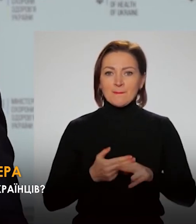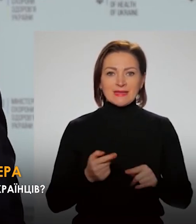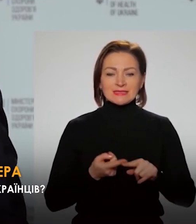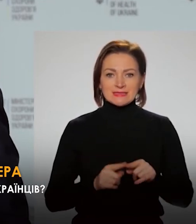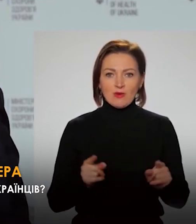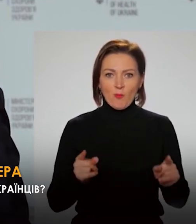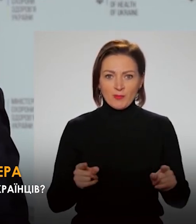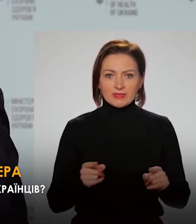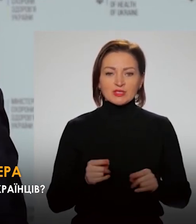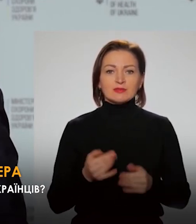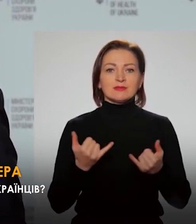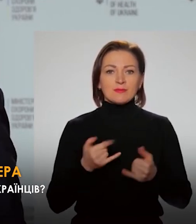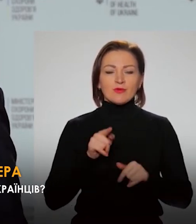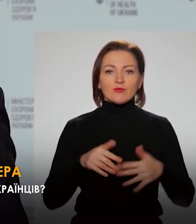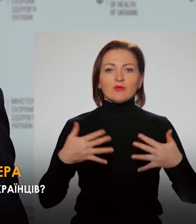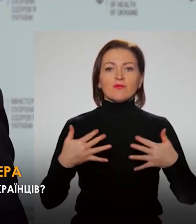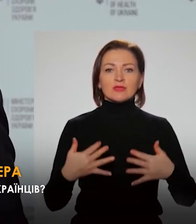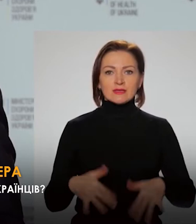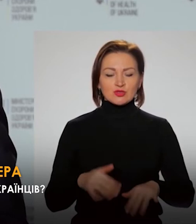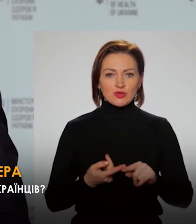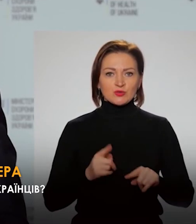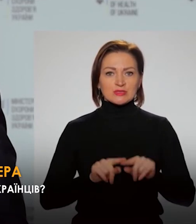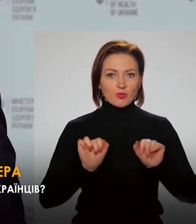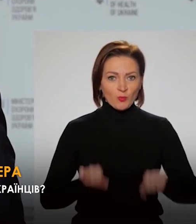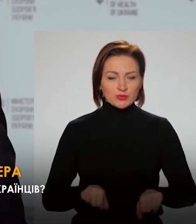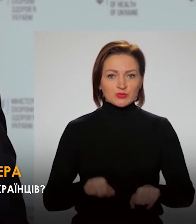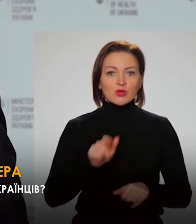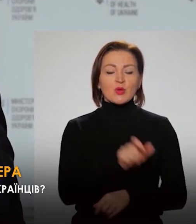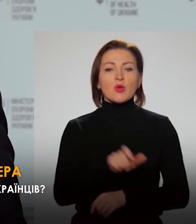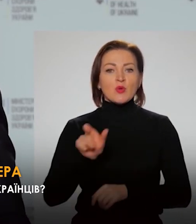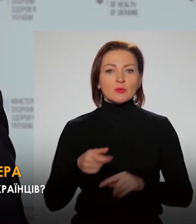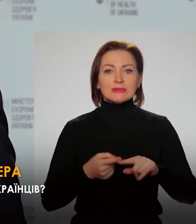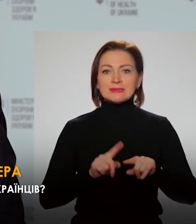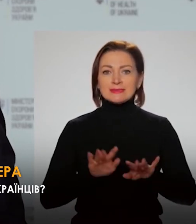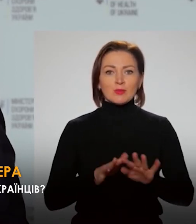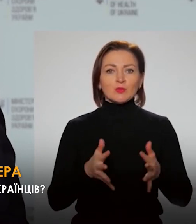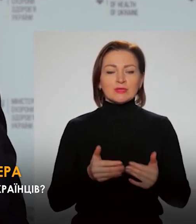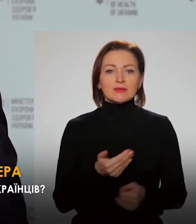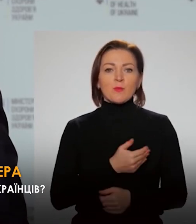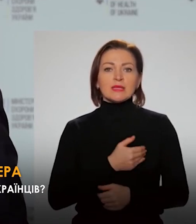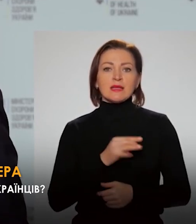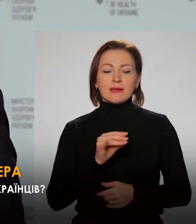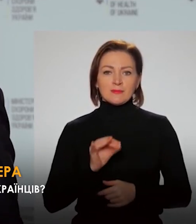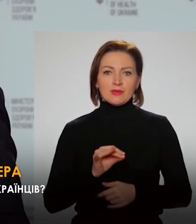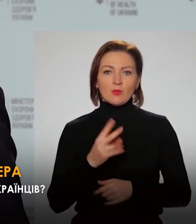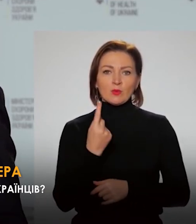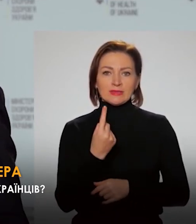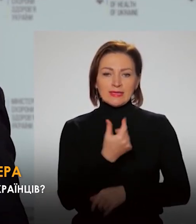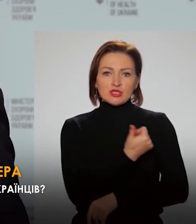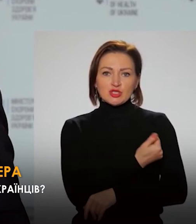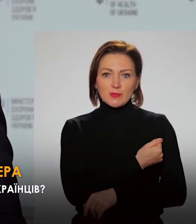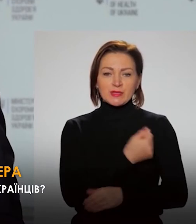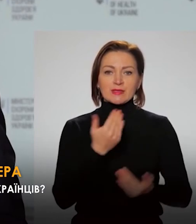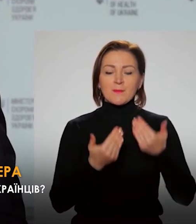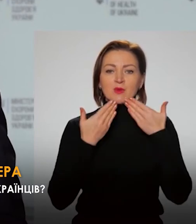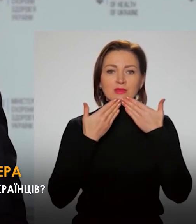вони втрачають цю опцію. Люди, які не отримали принаймні одне щеплення проти COVID-19 або